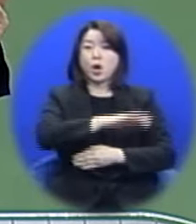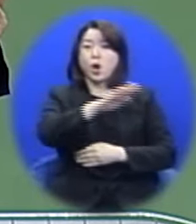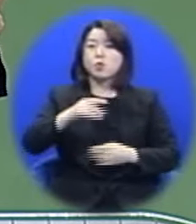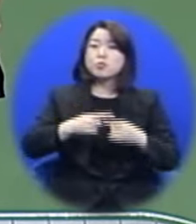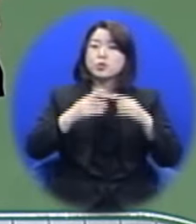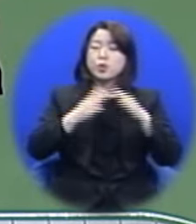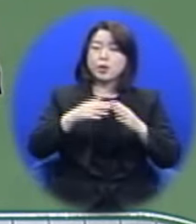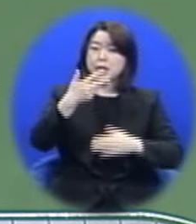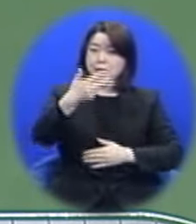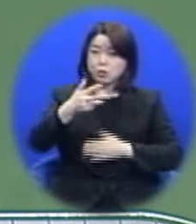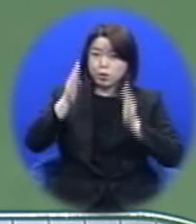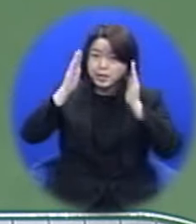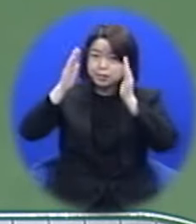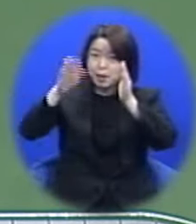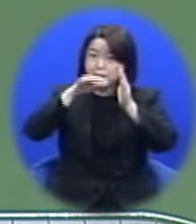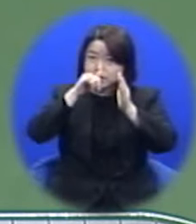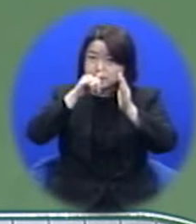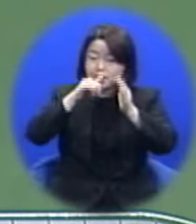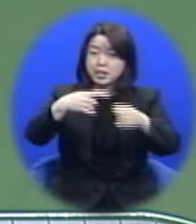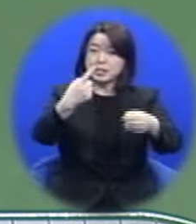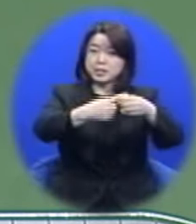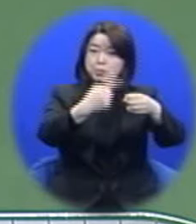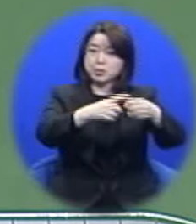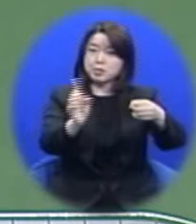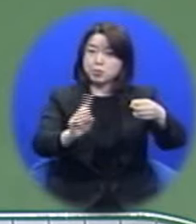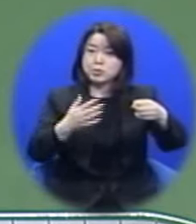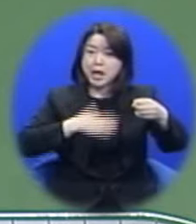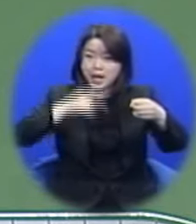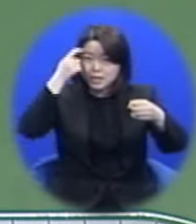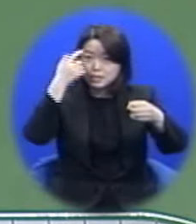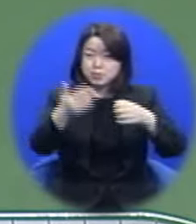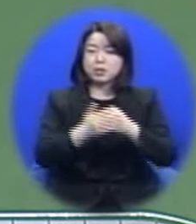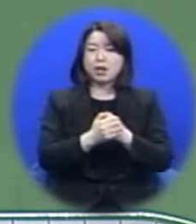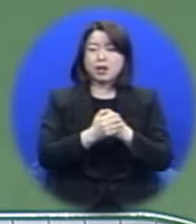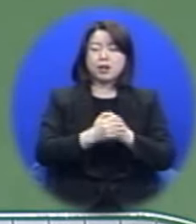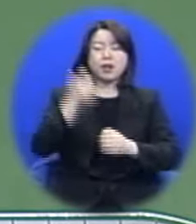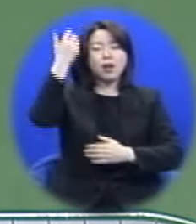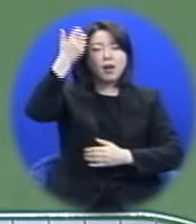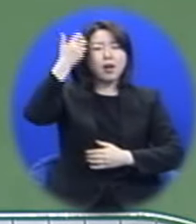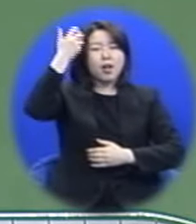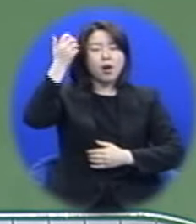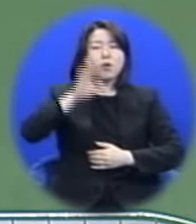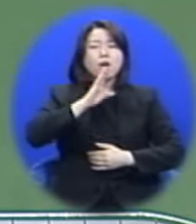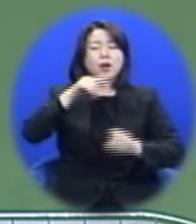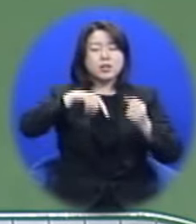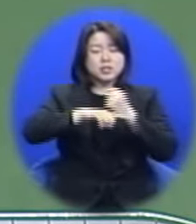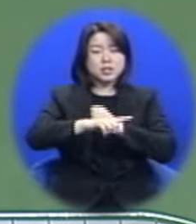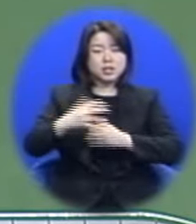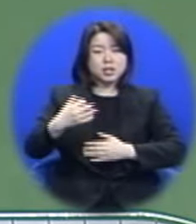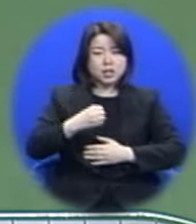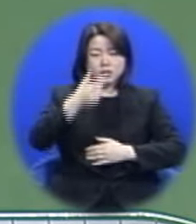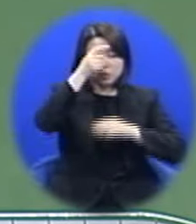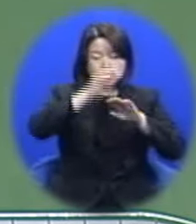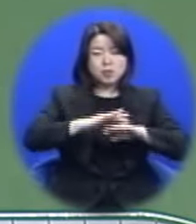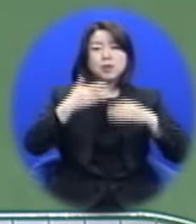방향이 있잖아요. 그 첫 번째가 뭔지 아시죠? 영과 진리로 예배하는 교회입니다.